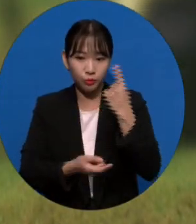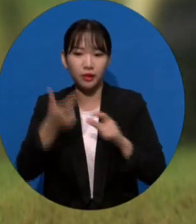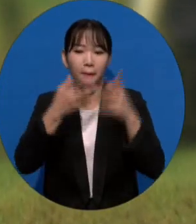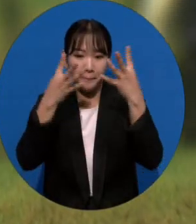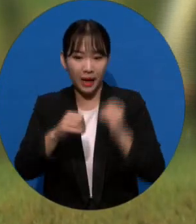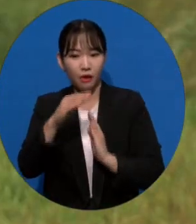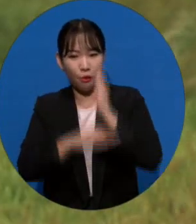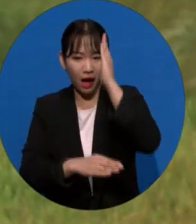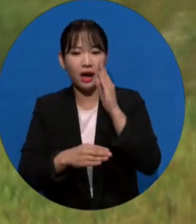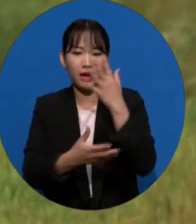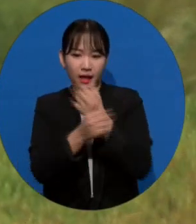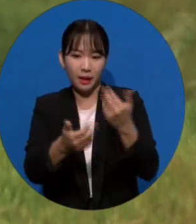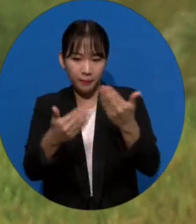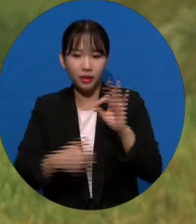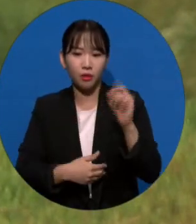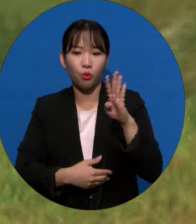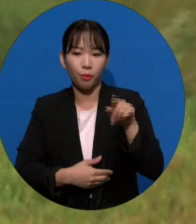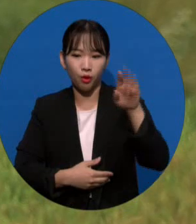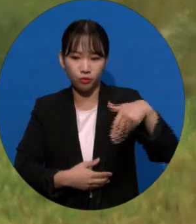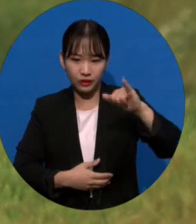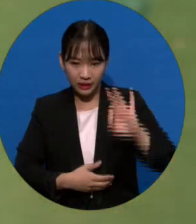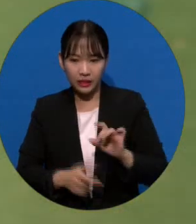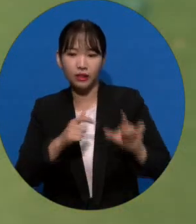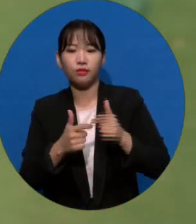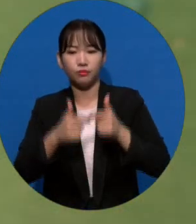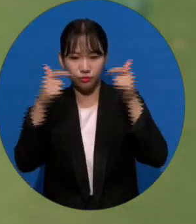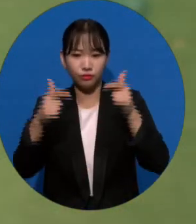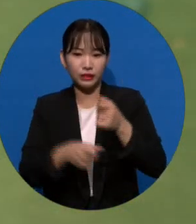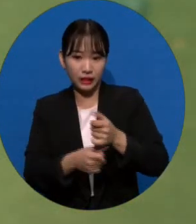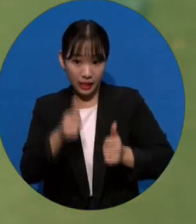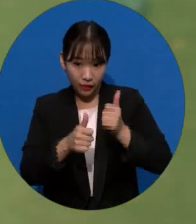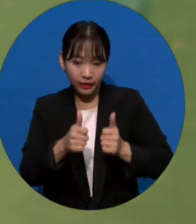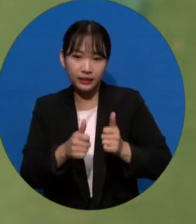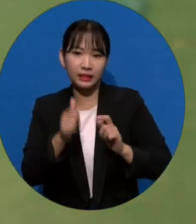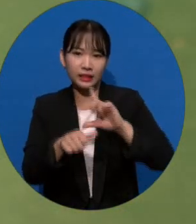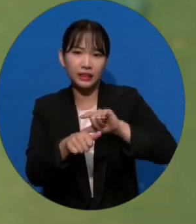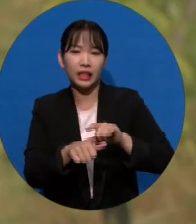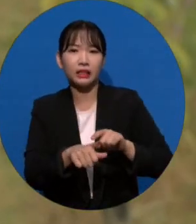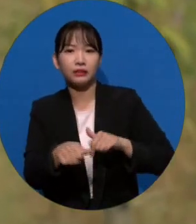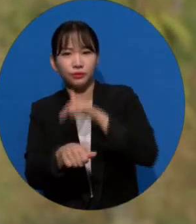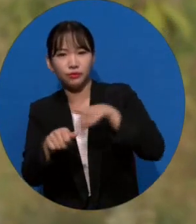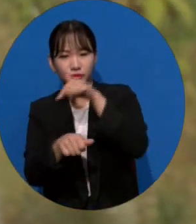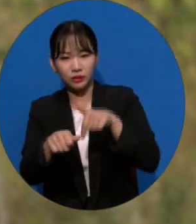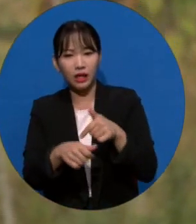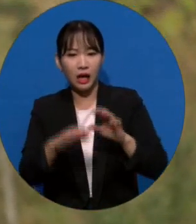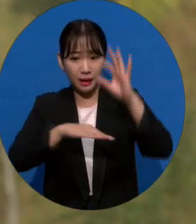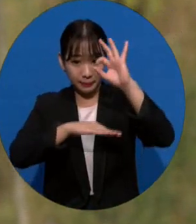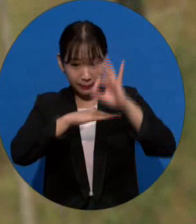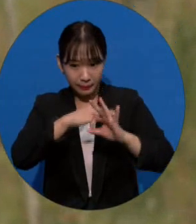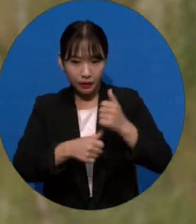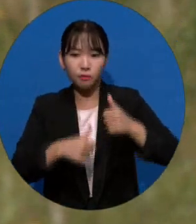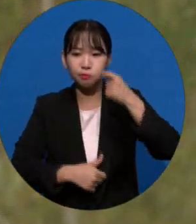예약에 끼워넣는 오버 부킹 이 책은 더욱 늘어나면서 경기시간은 지연되고 일몰로 경기를 할 수 없는 경우도 자주